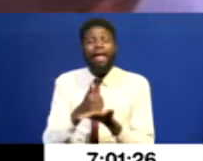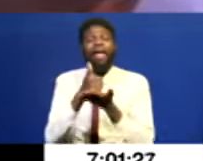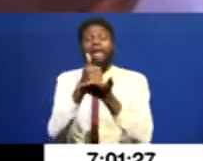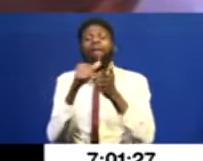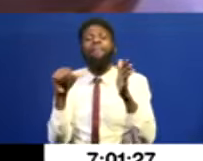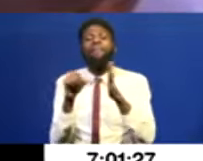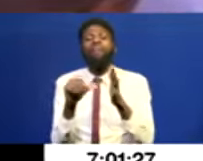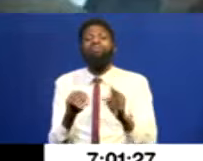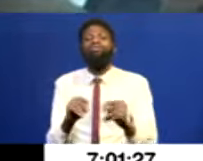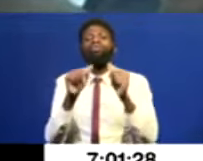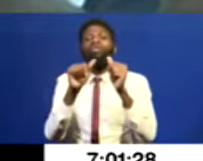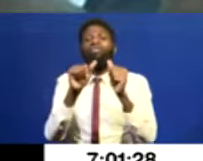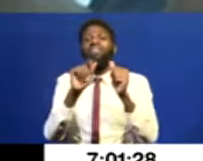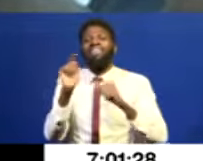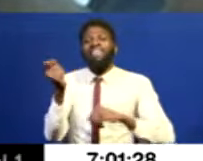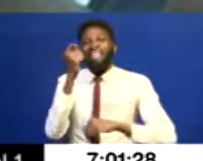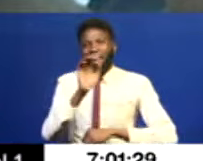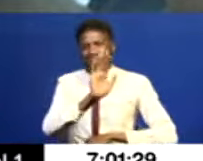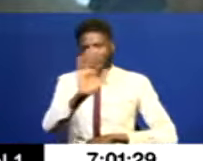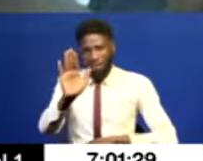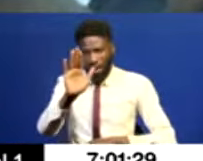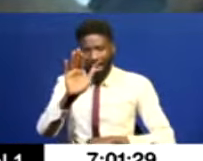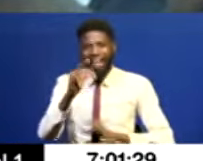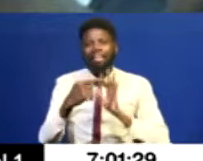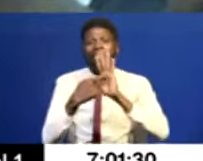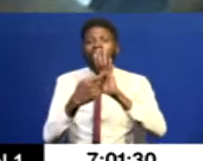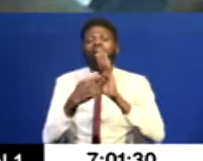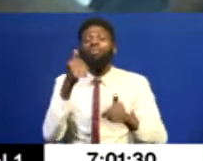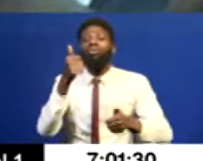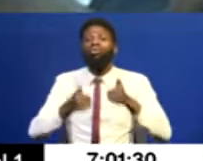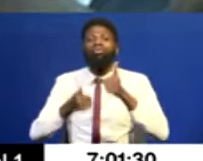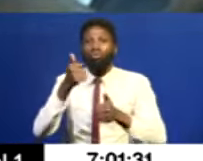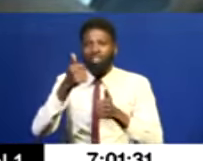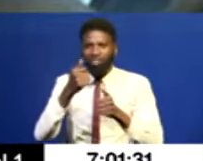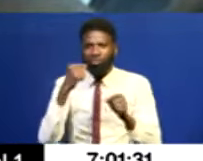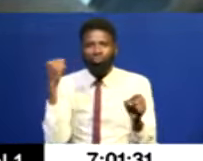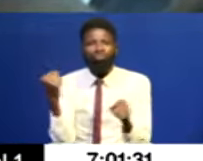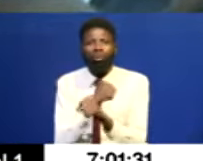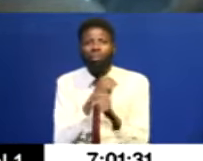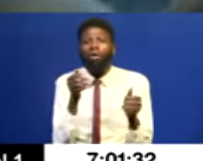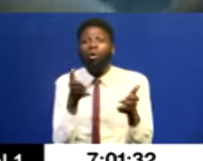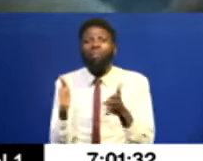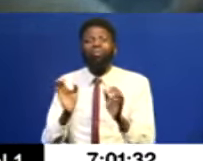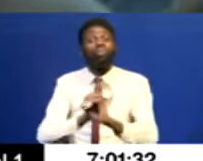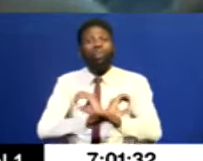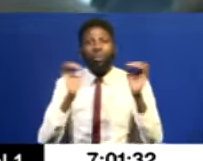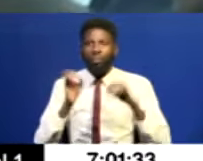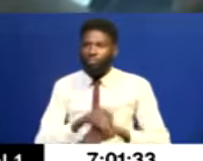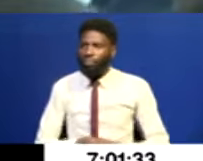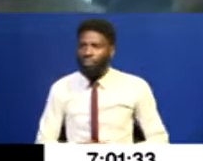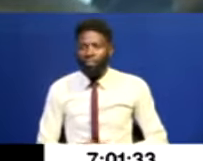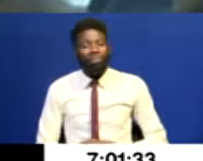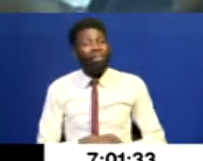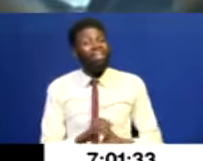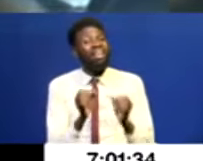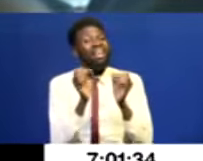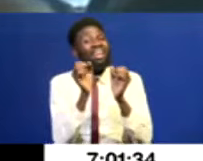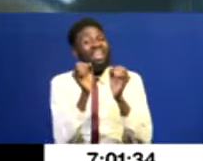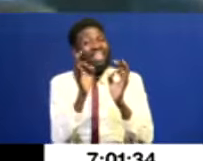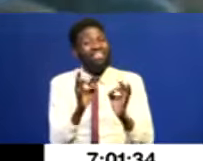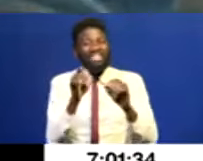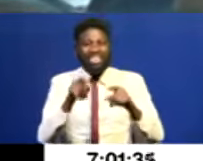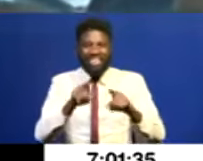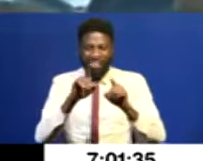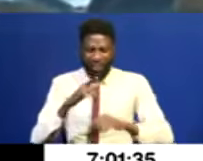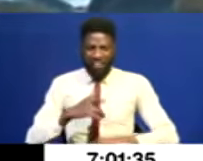ukosefu wa ajira. If you feel pain, you are alive. But if